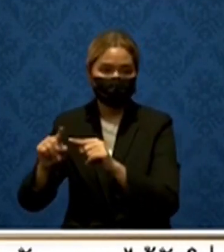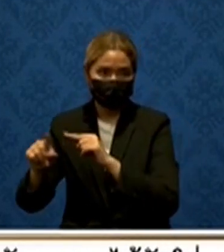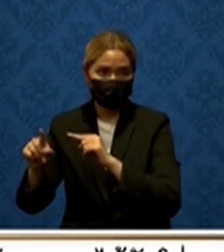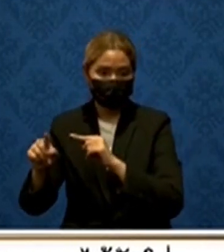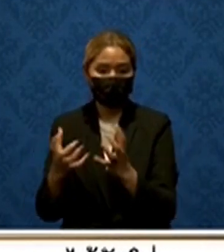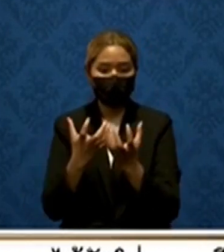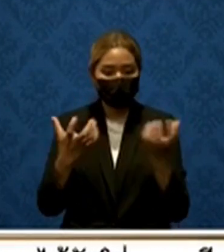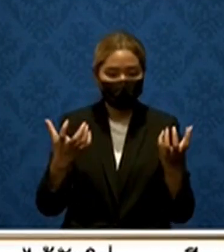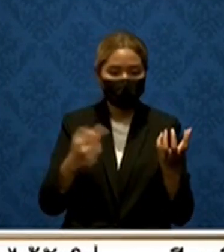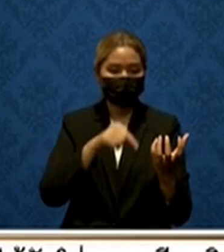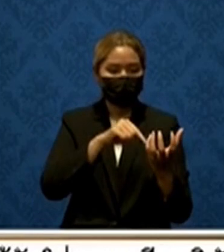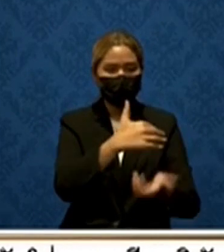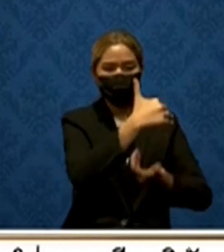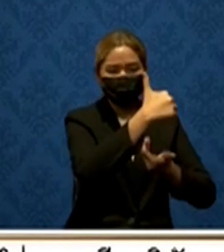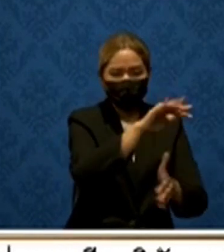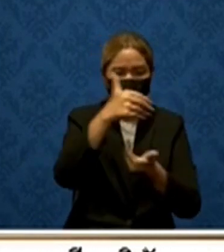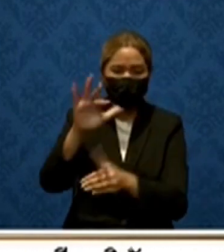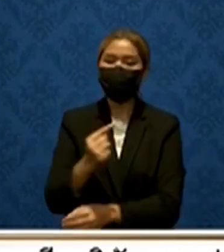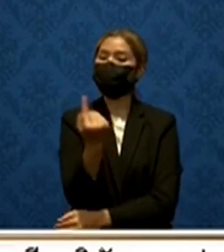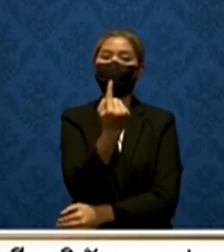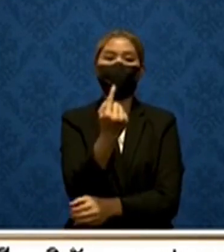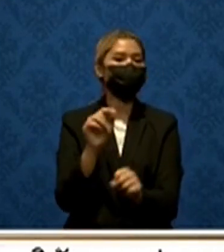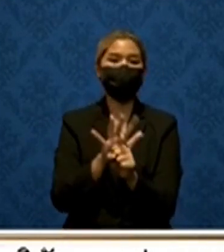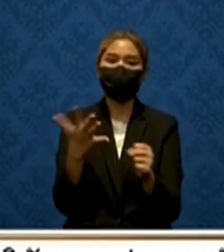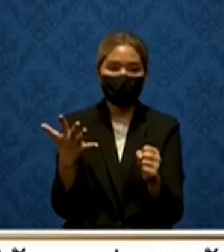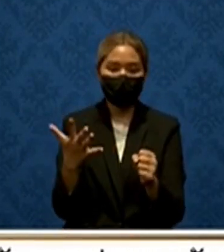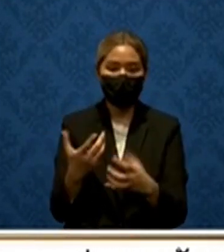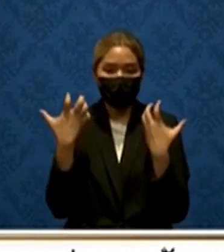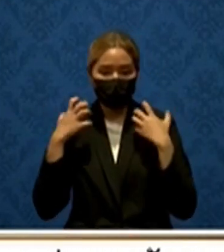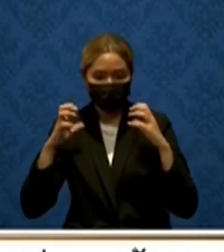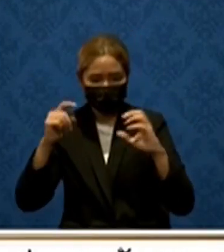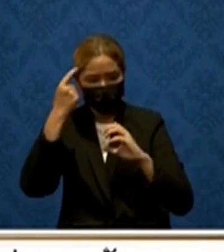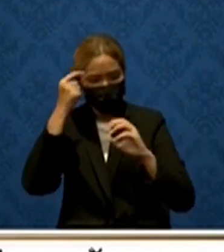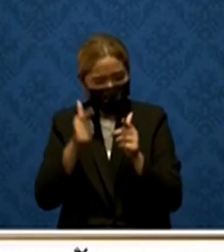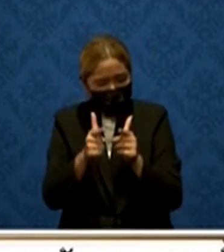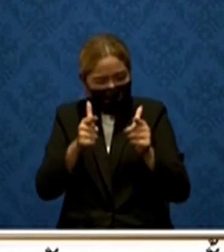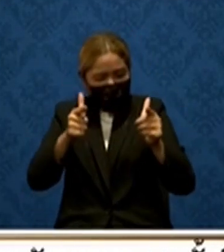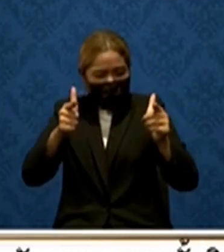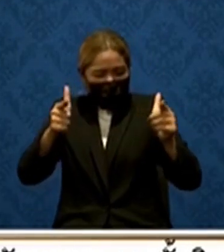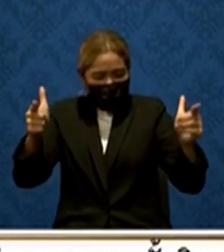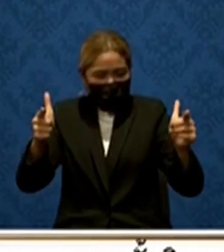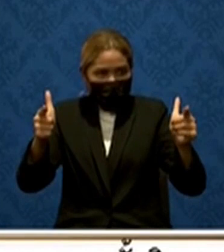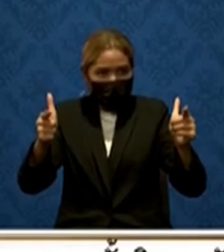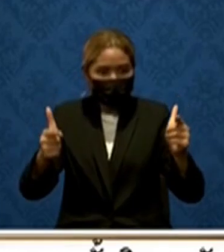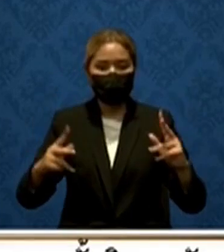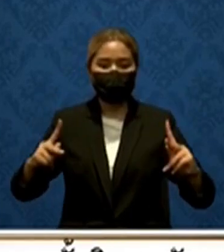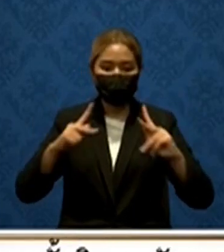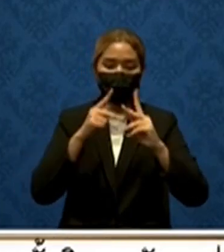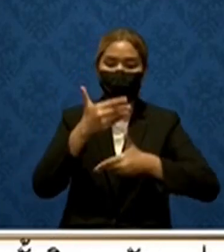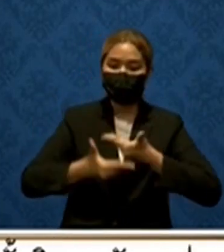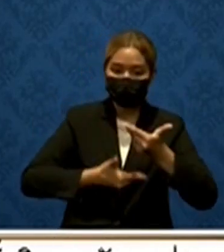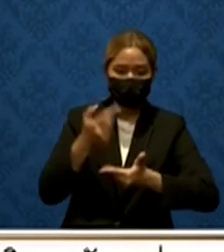จะส่งสนค้าไปขายอย่างเดียวไม่พอรัฐบาลคิดกวางกว่านั้นกระสวมภานิตก็คิดใกล่กวานั้น